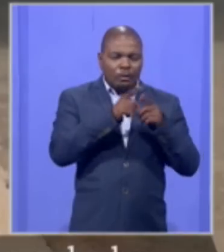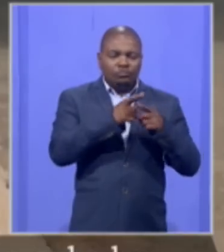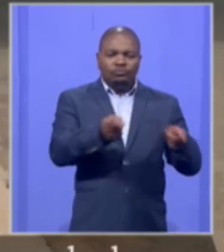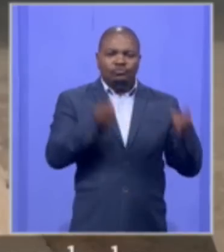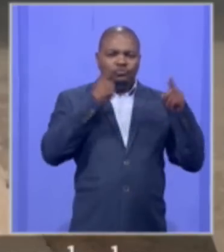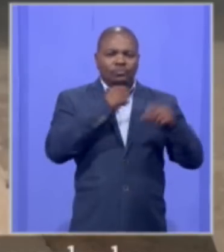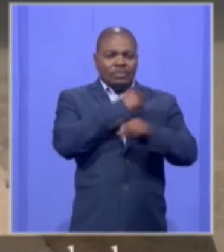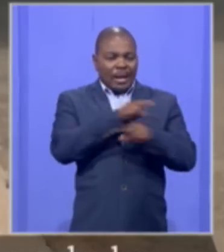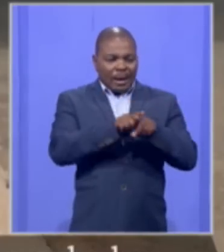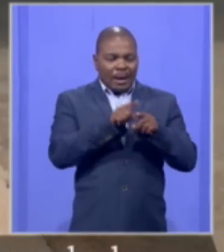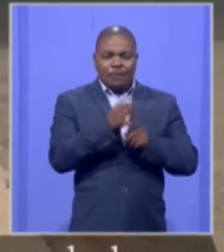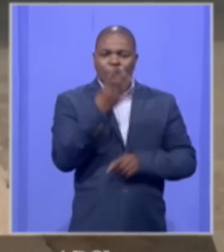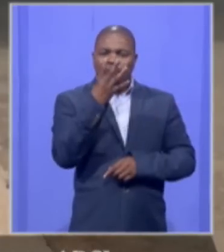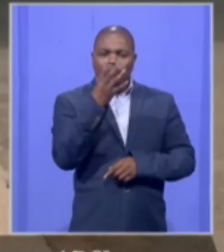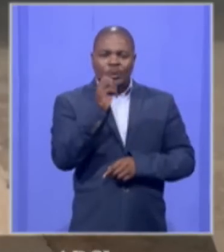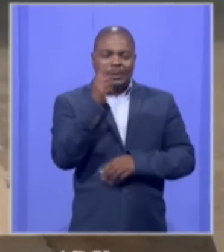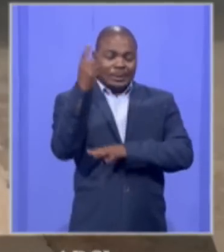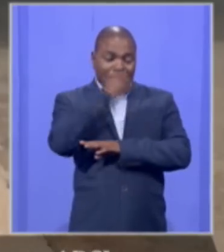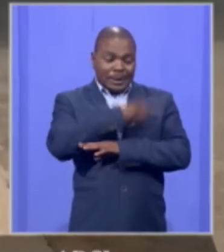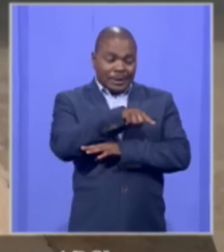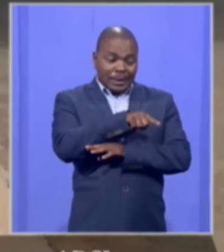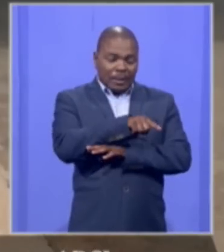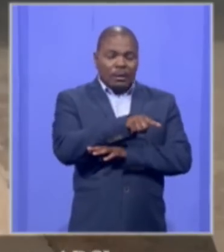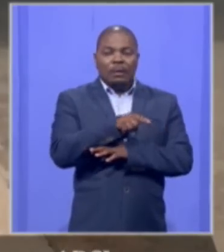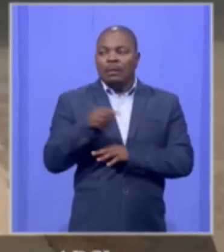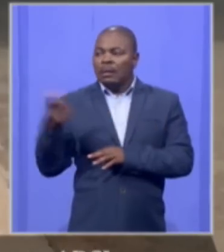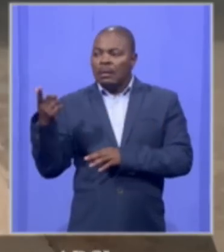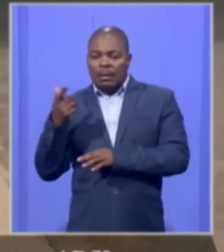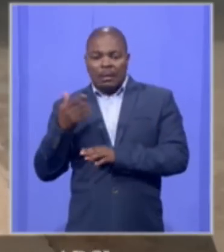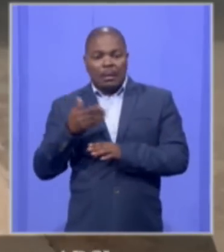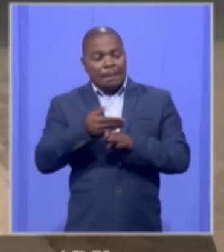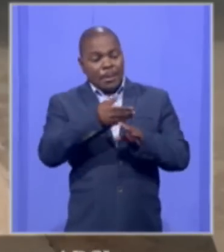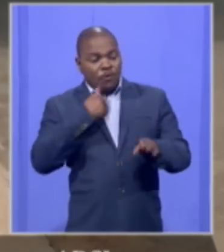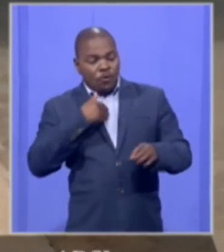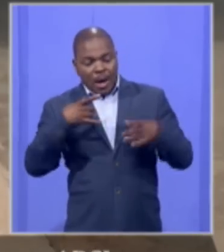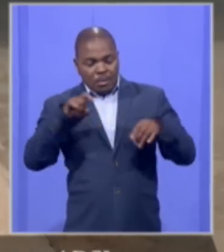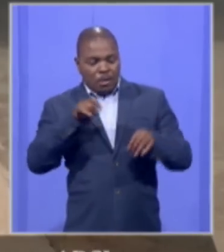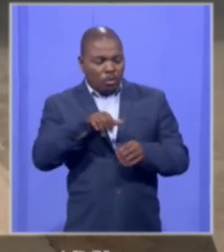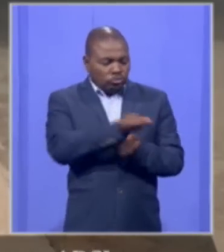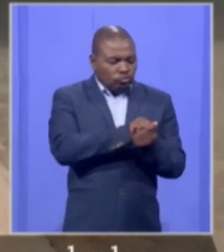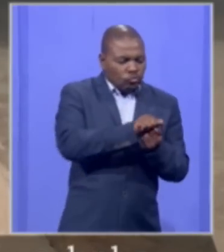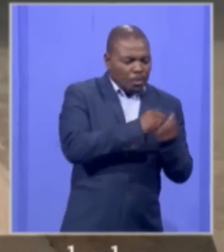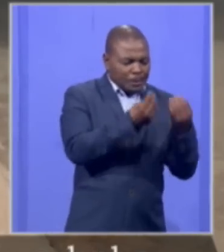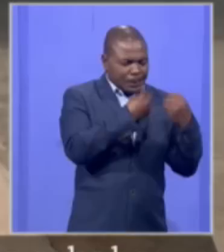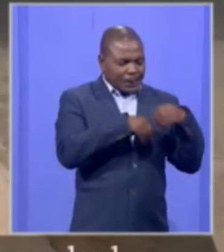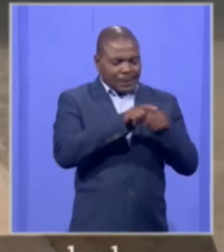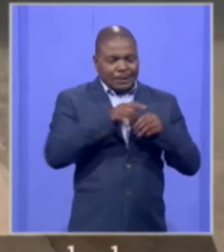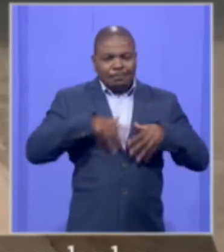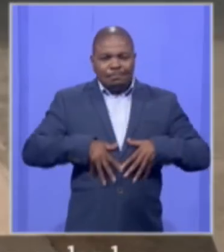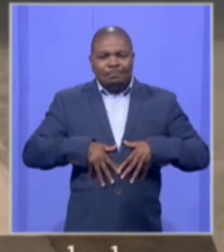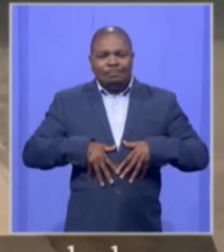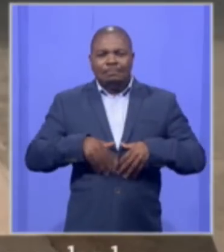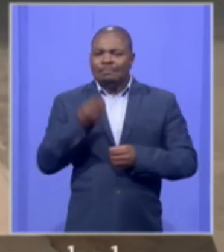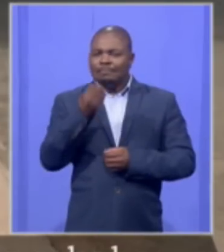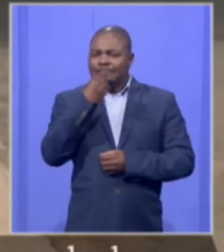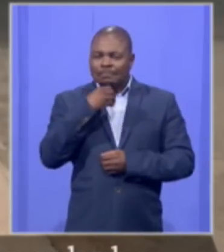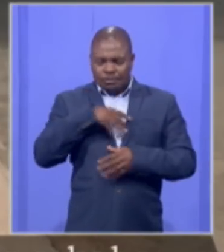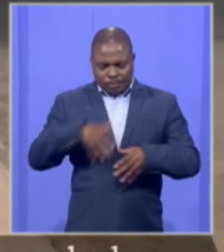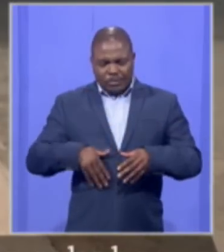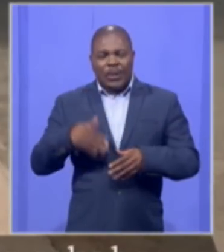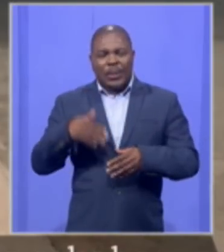a 40. After 40 days tšhefu e ne le mono ha diphoofolo tsa hao di ka ja le yona e lo dula kampeng ya yona mme